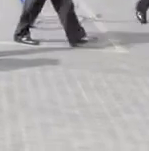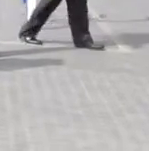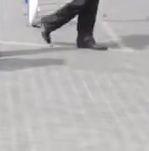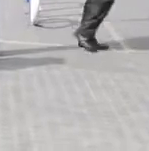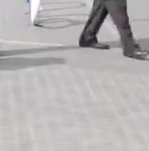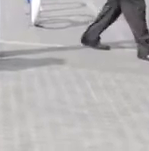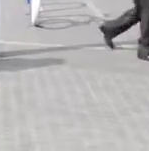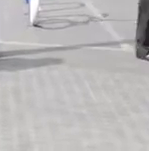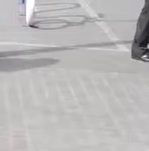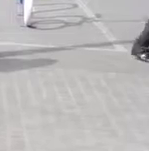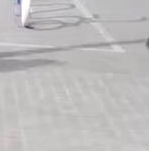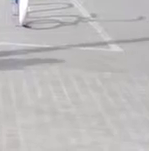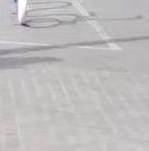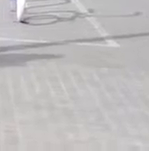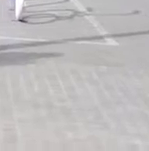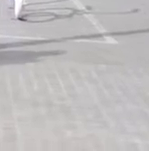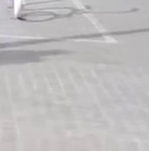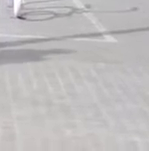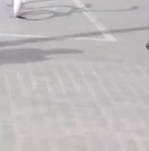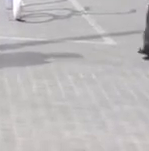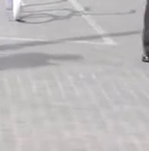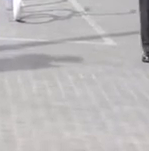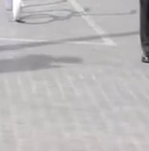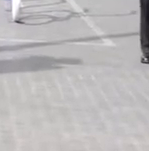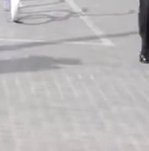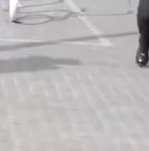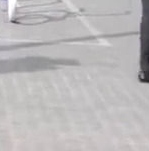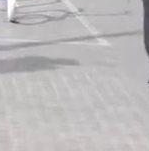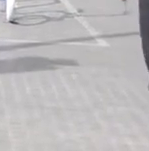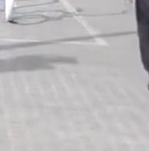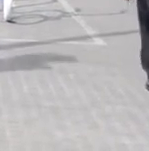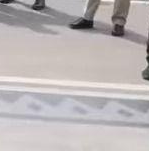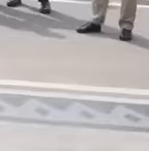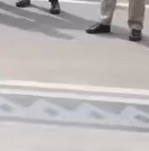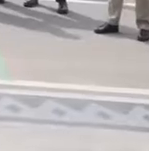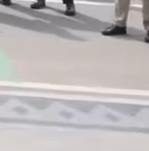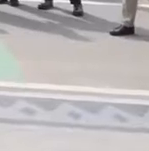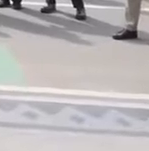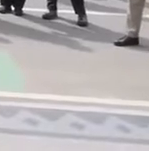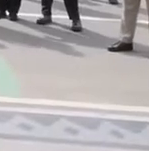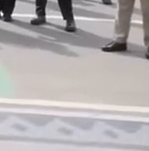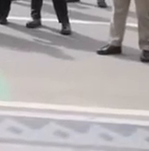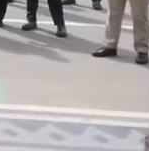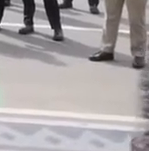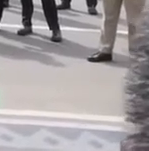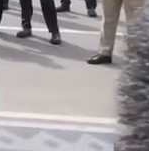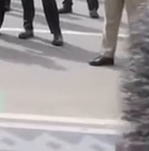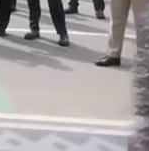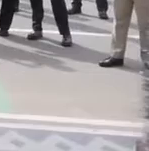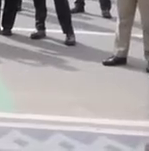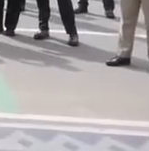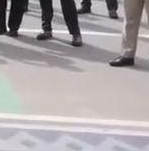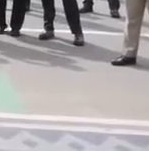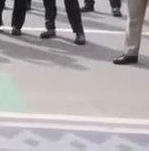jangan menganggap seorang aneh jika nanti tidak mau melepaskan masker selama kehidupan normal yang baru berjalan. Justru